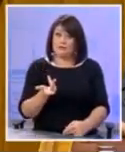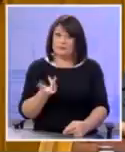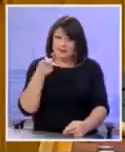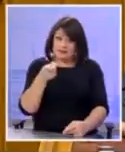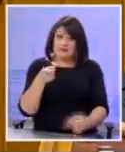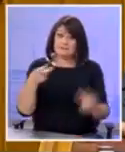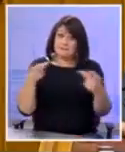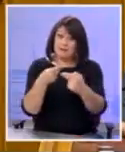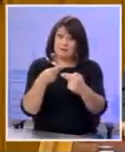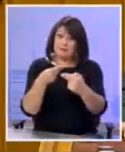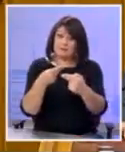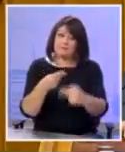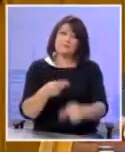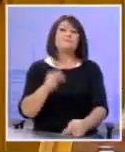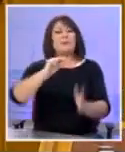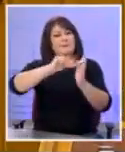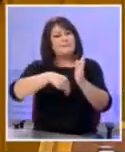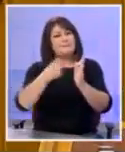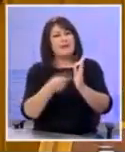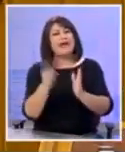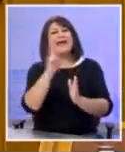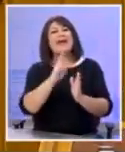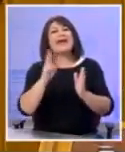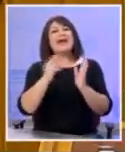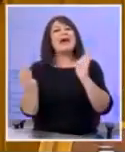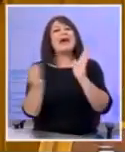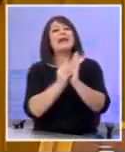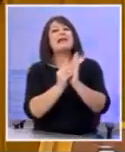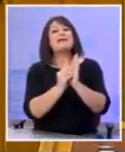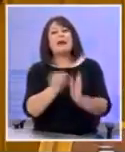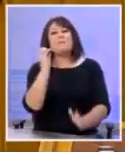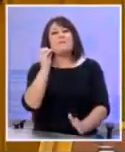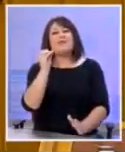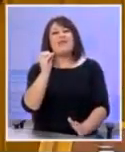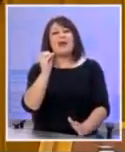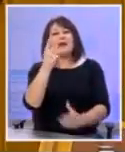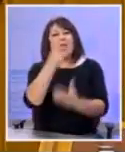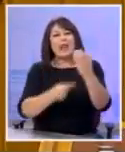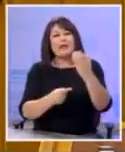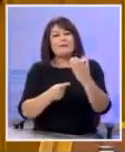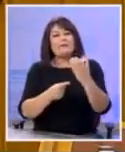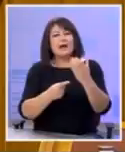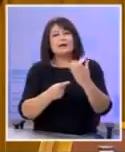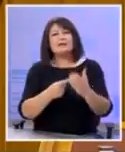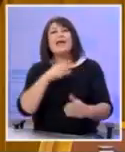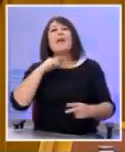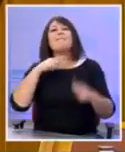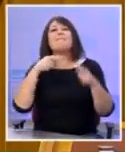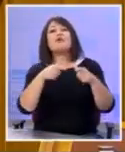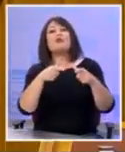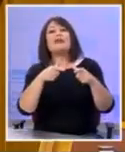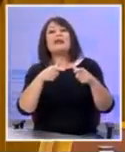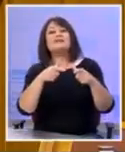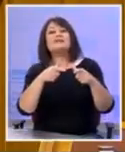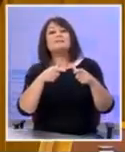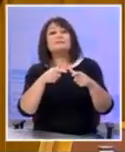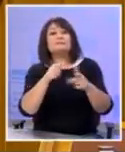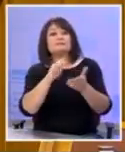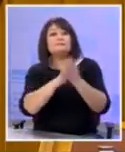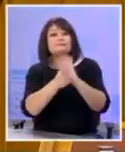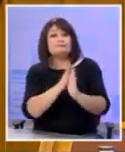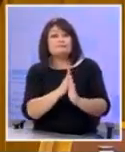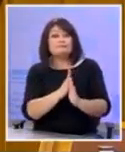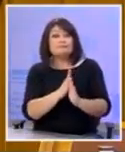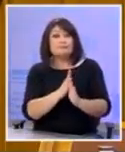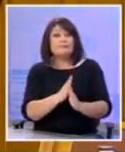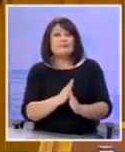Εσείς δεν ήσασταν αυτοί που υπογράψατε τη ρήτρα μηδενικού ελλείμματος στις επικουρικές, ναι ή όχι? Εσείς δεν καταργήσατε